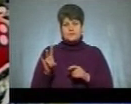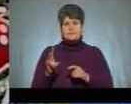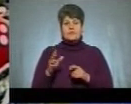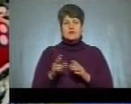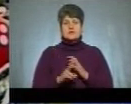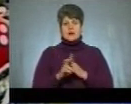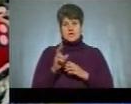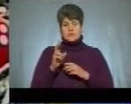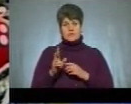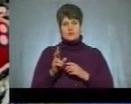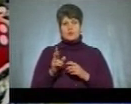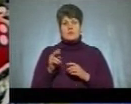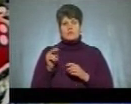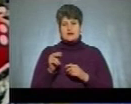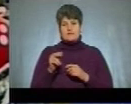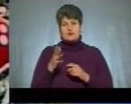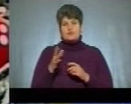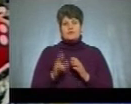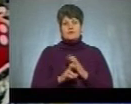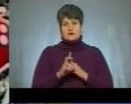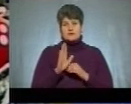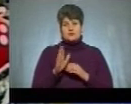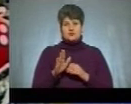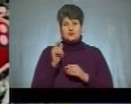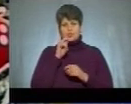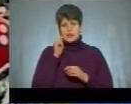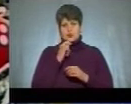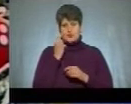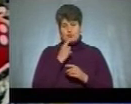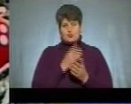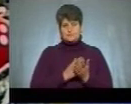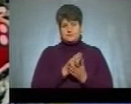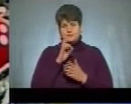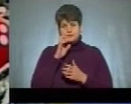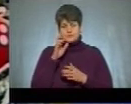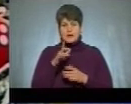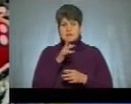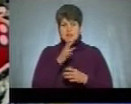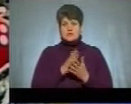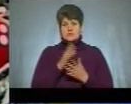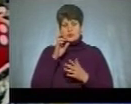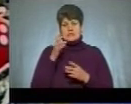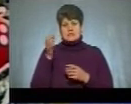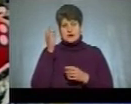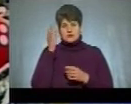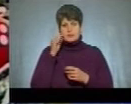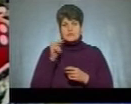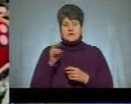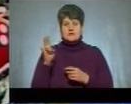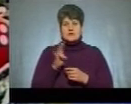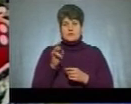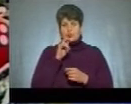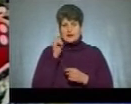Кордишів до Православної церкви України у храмі правитимуть українською мовою. Під час богослужіння жінь згадуватимуть главу Православної церкви